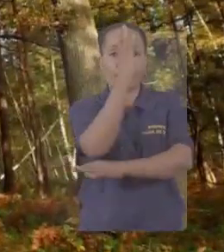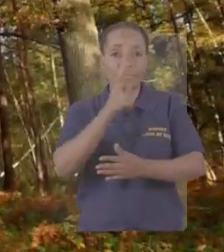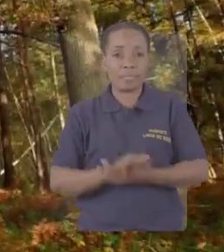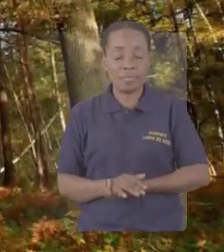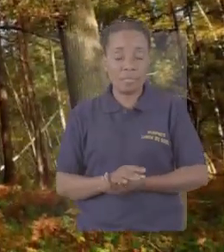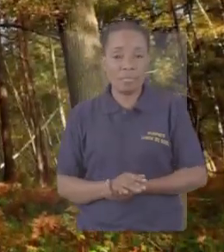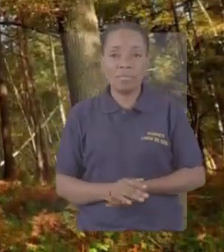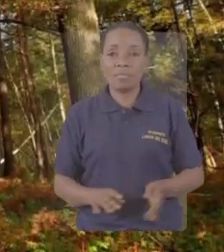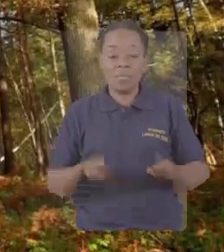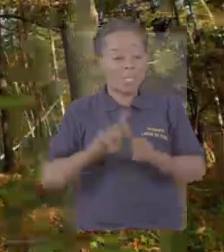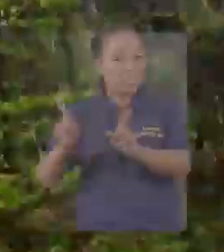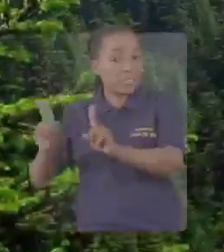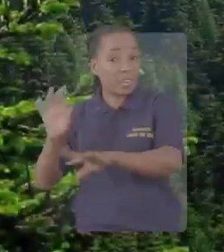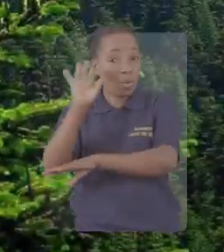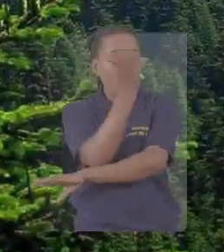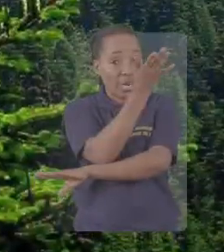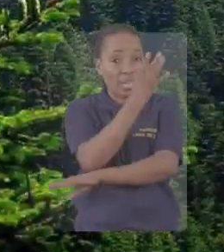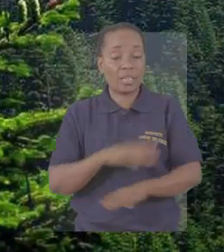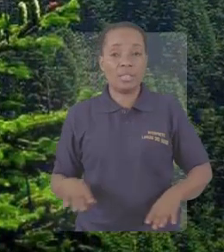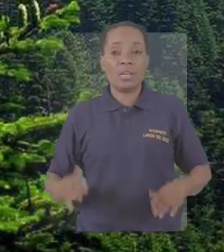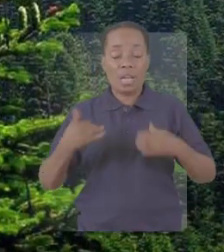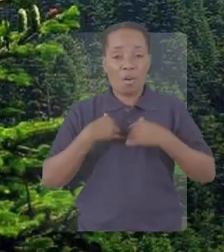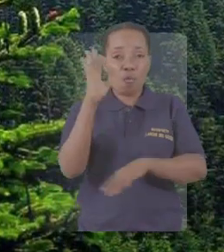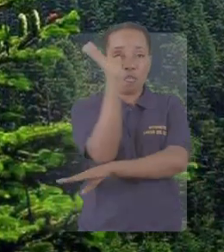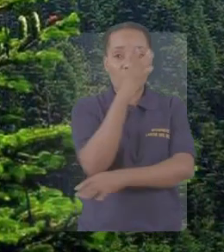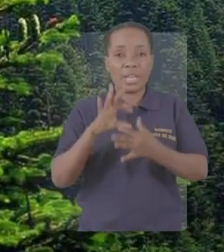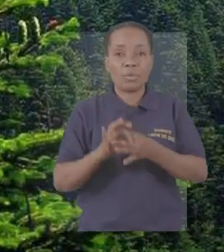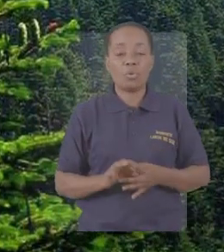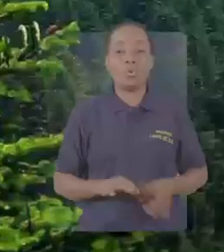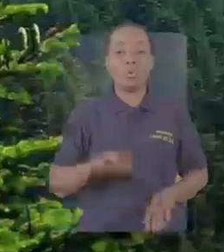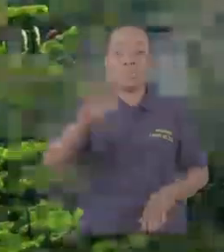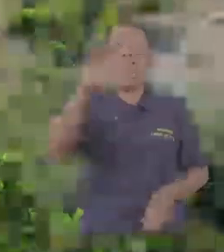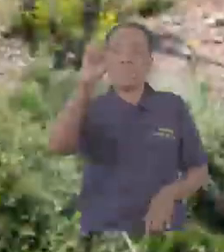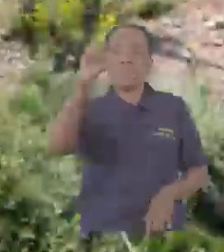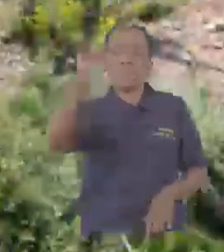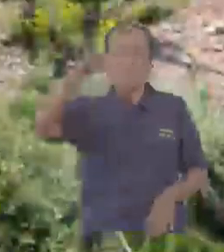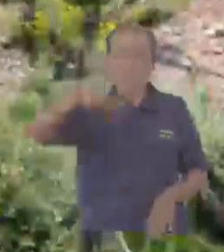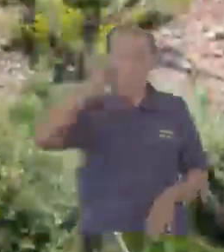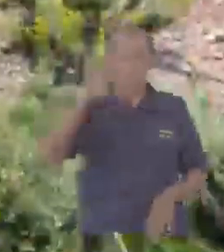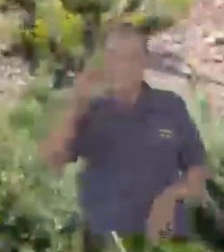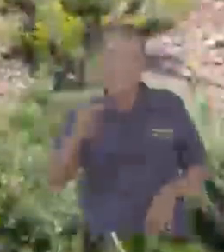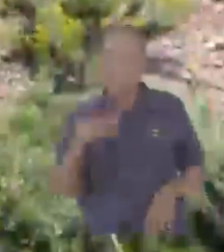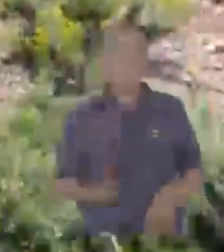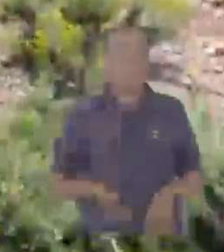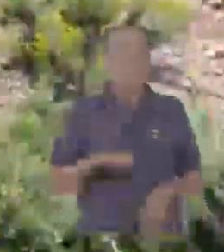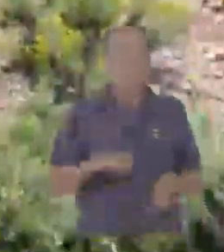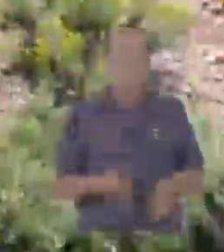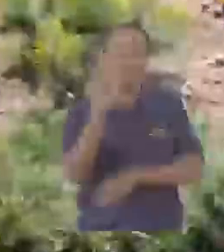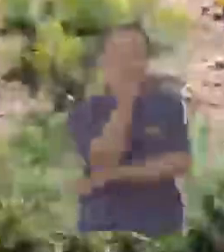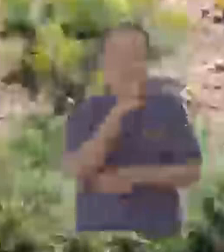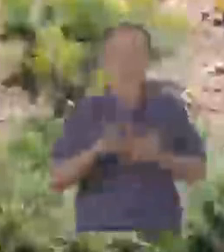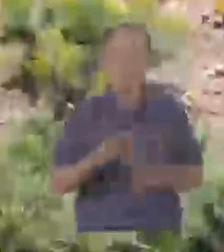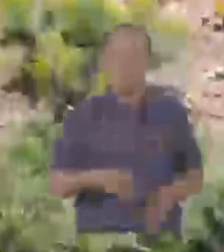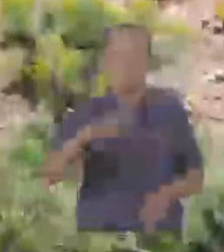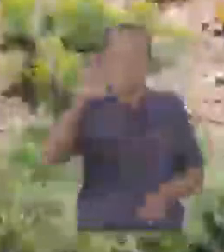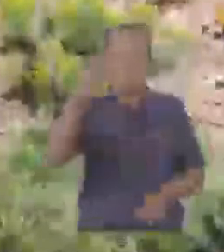forêt de chênes, de hêtres, de sapins et autres, et de garrigues et de maquis dans la partie